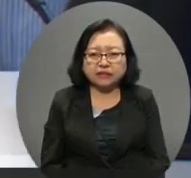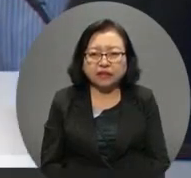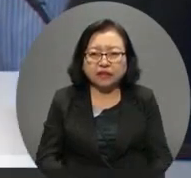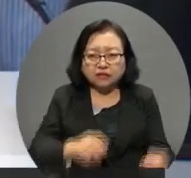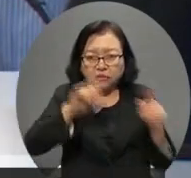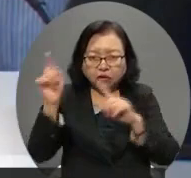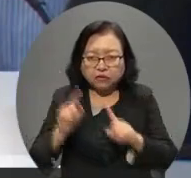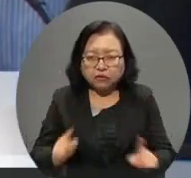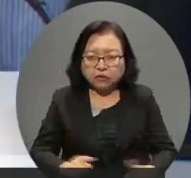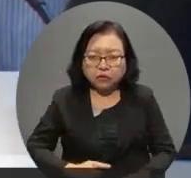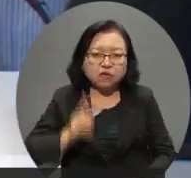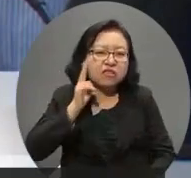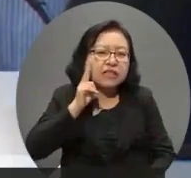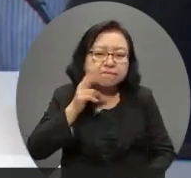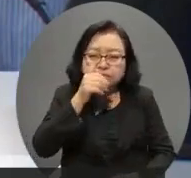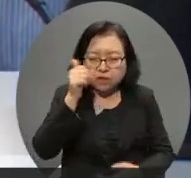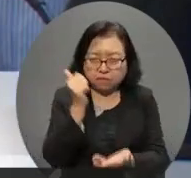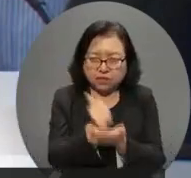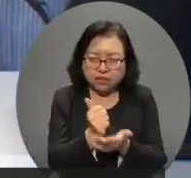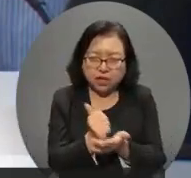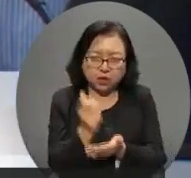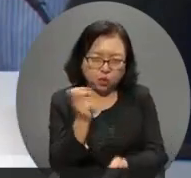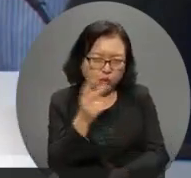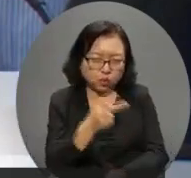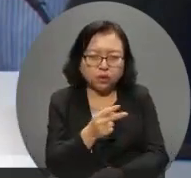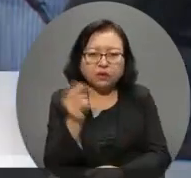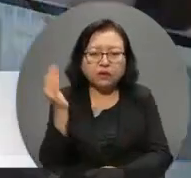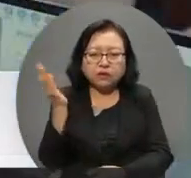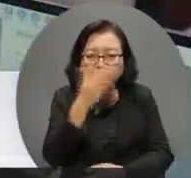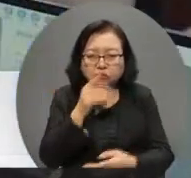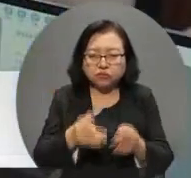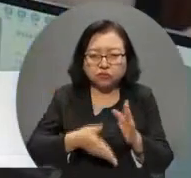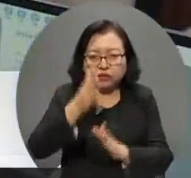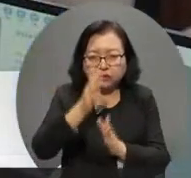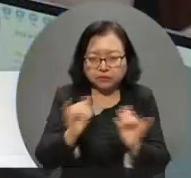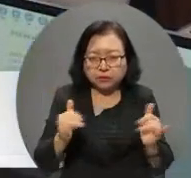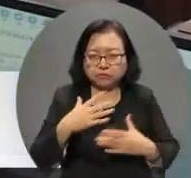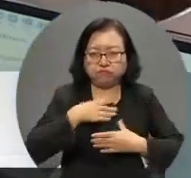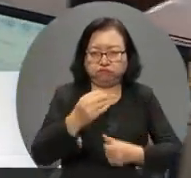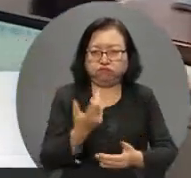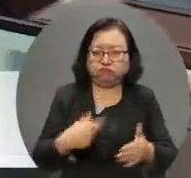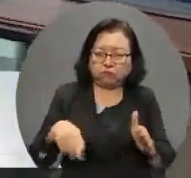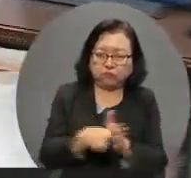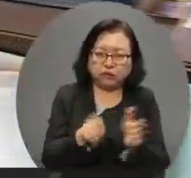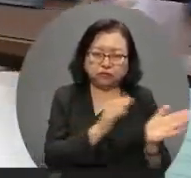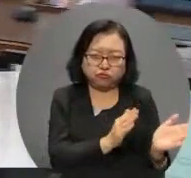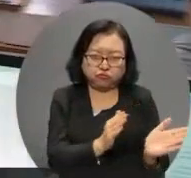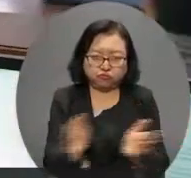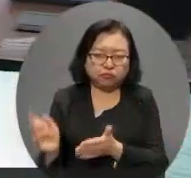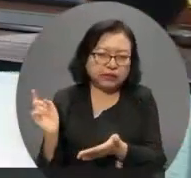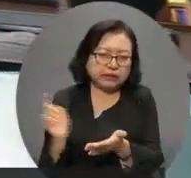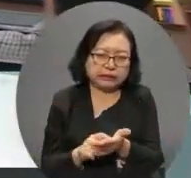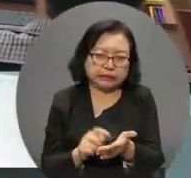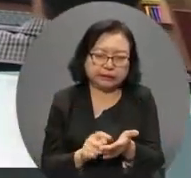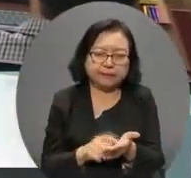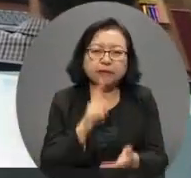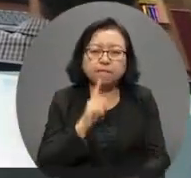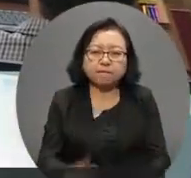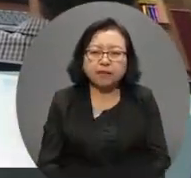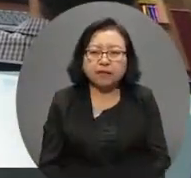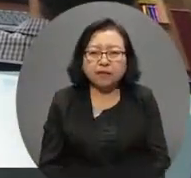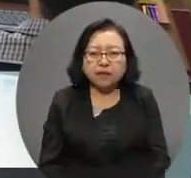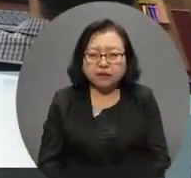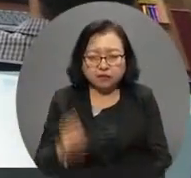전국적으로 강력 범죄가 잇따르면서 청주 시민들의 안전을 위한 대책 마련이 시급하다는 지적이 제기됐습니다.